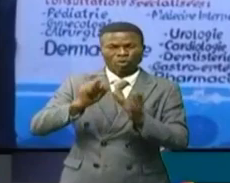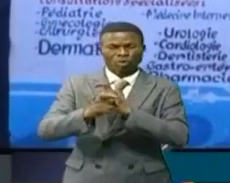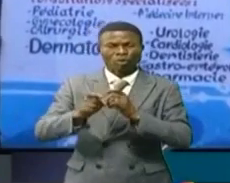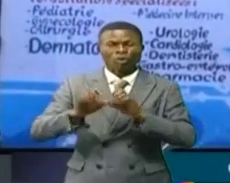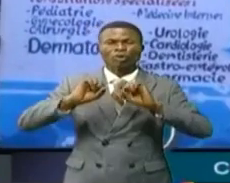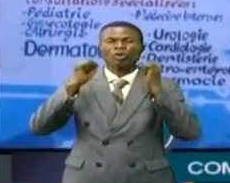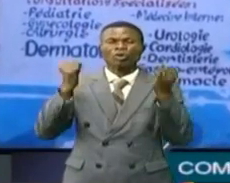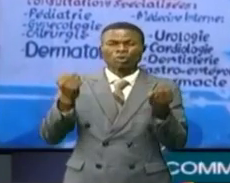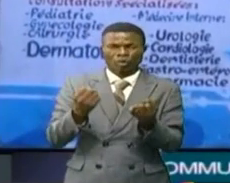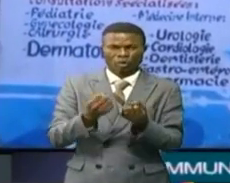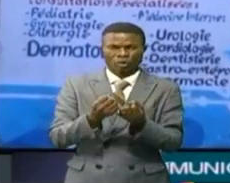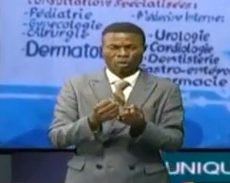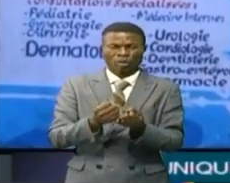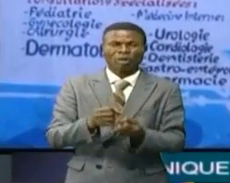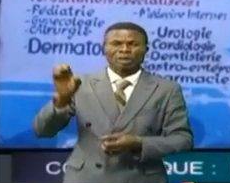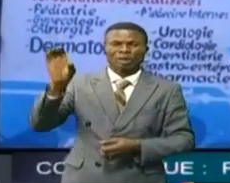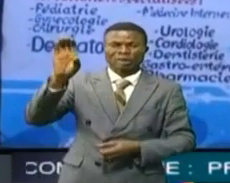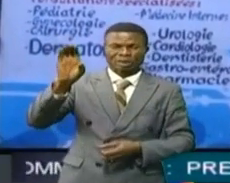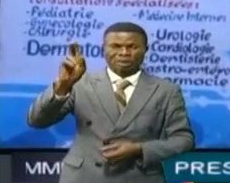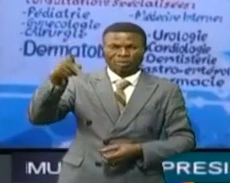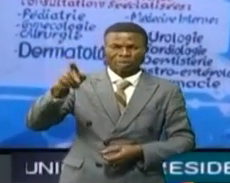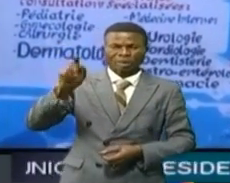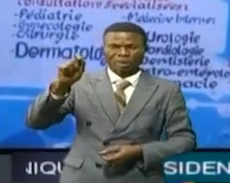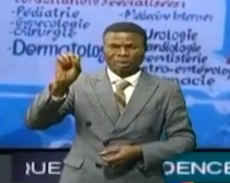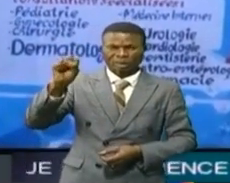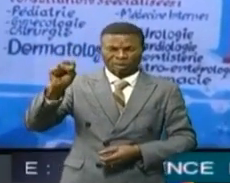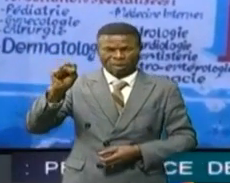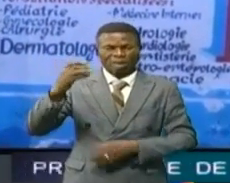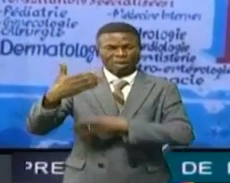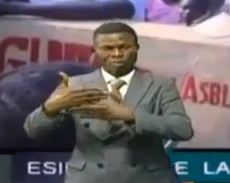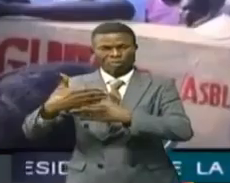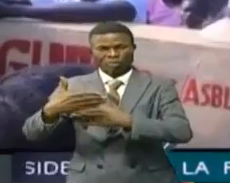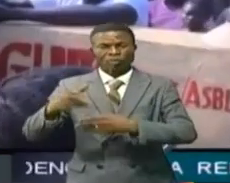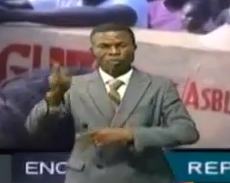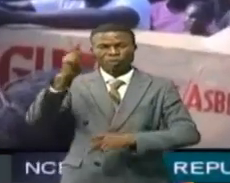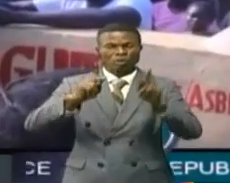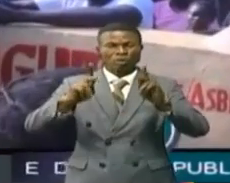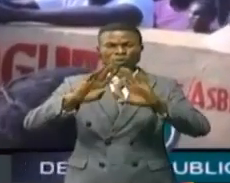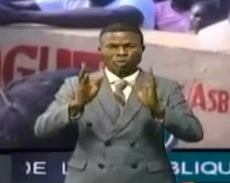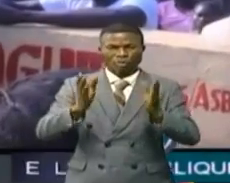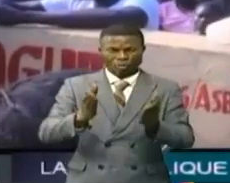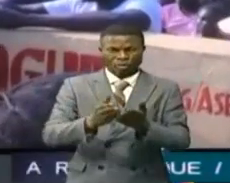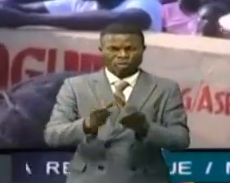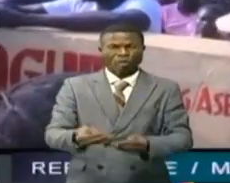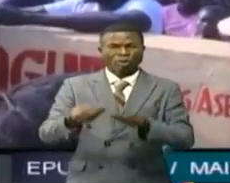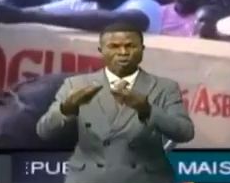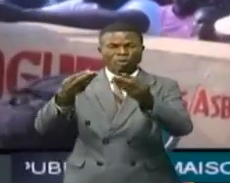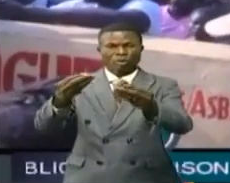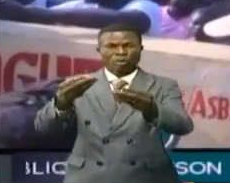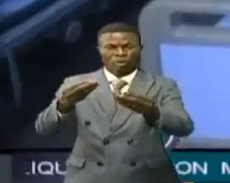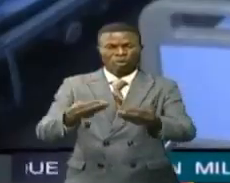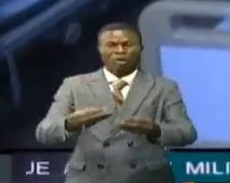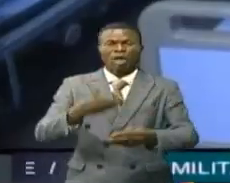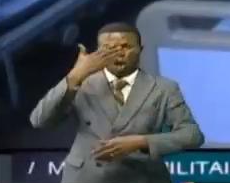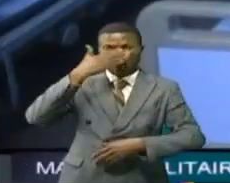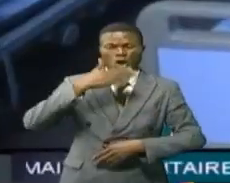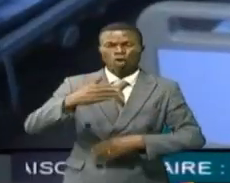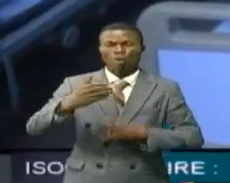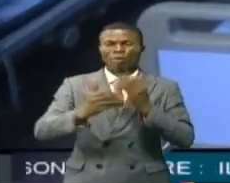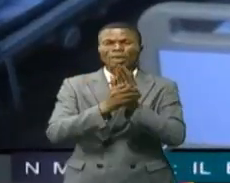social, CPDS, a toujours été aux côtés des populations en leur apportant de soins de santé de